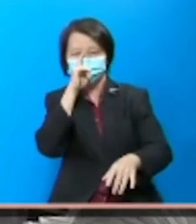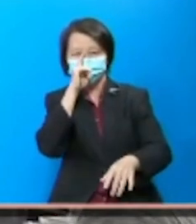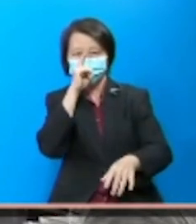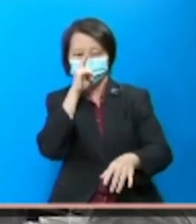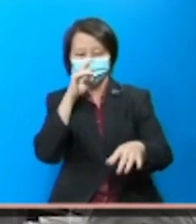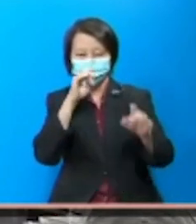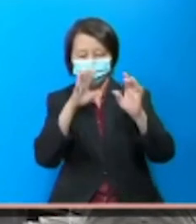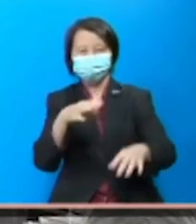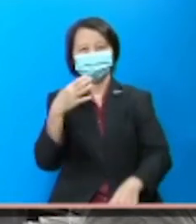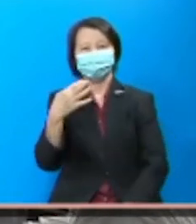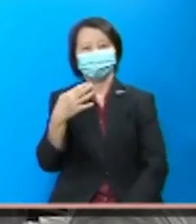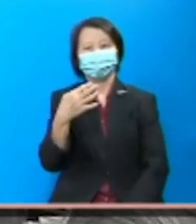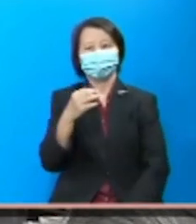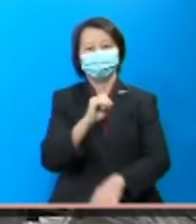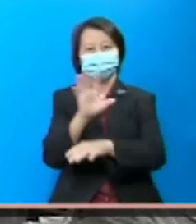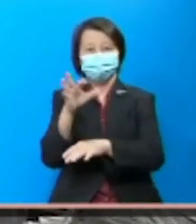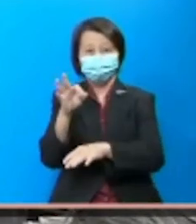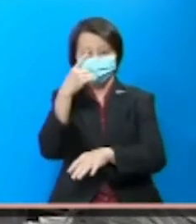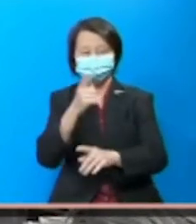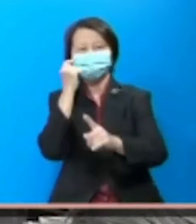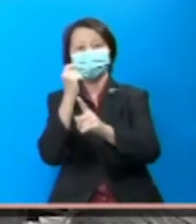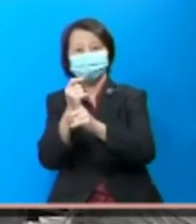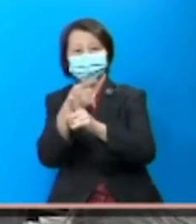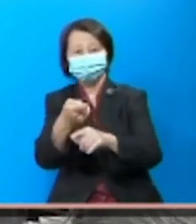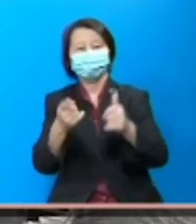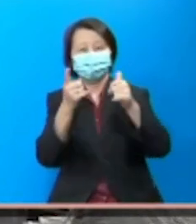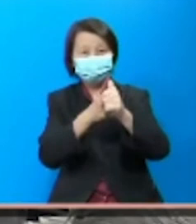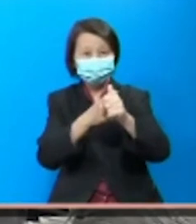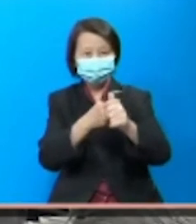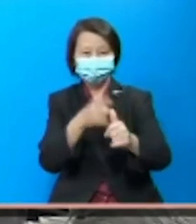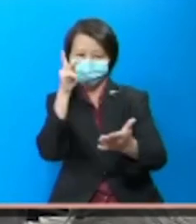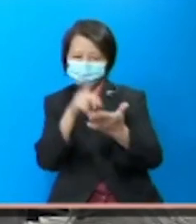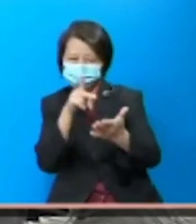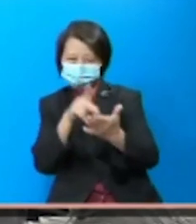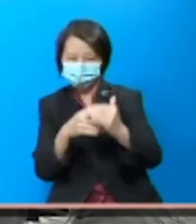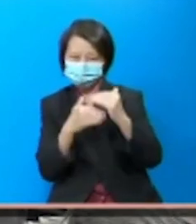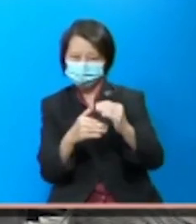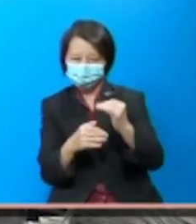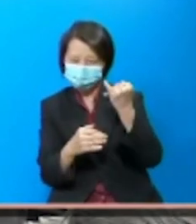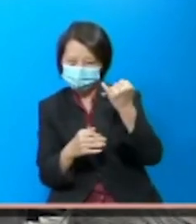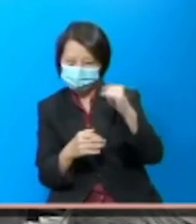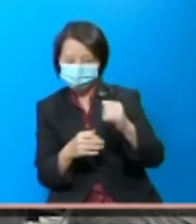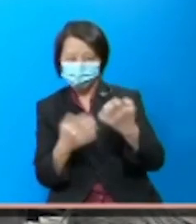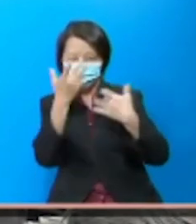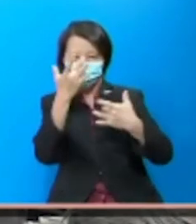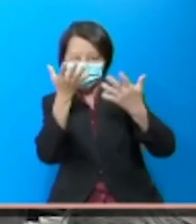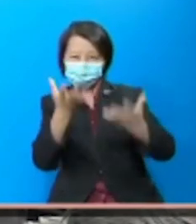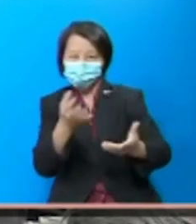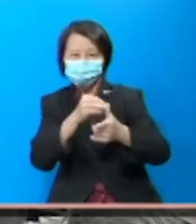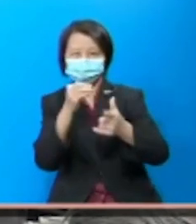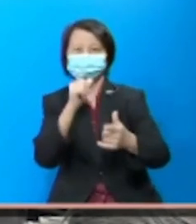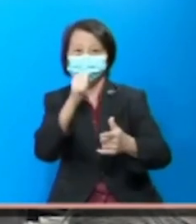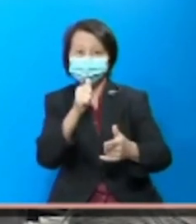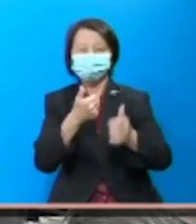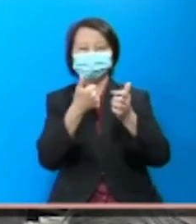saringan kali 11 untuk betujuan untuk pertama mengenal pasti tahap ketukkan ataupun civility sakit